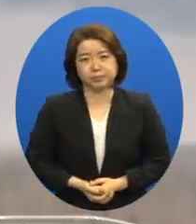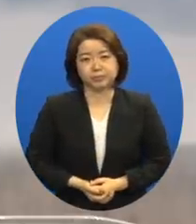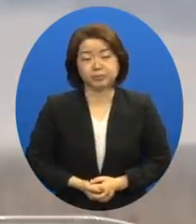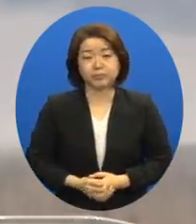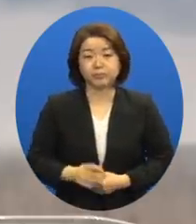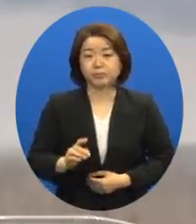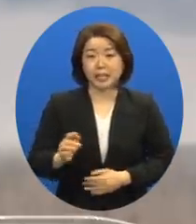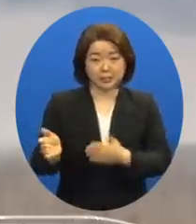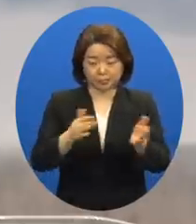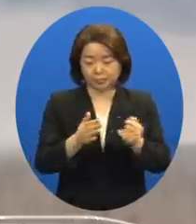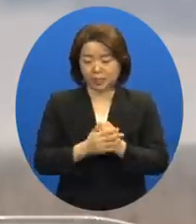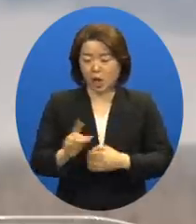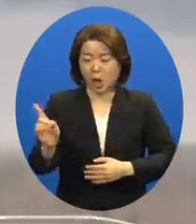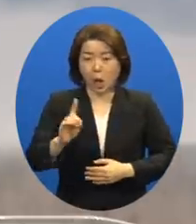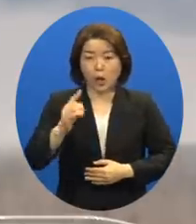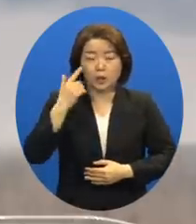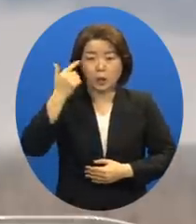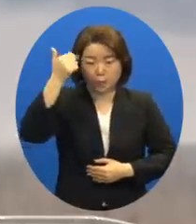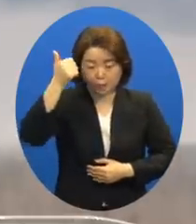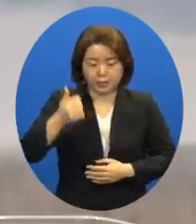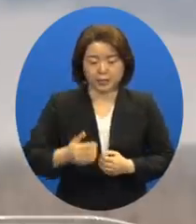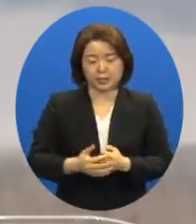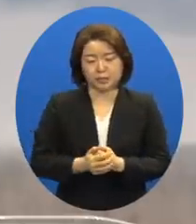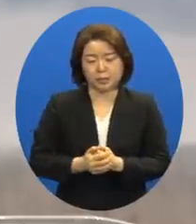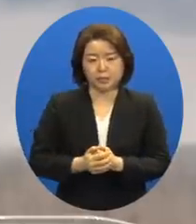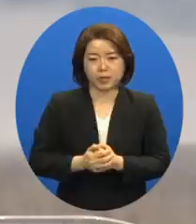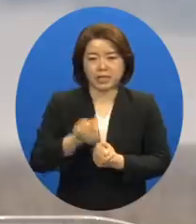어느 목사님이 눈이 많이 오고 난